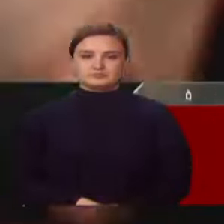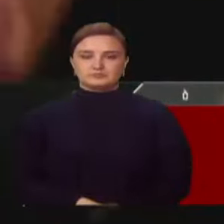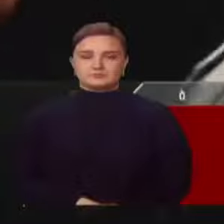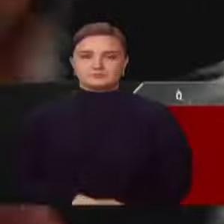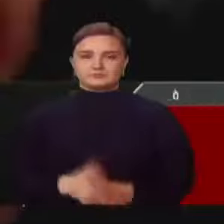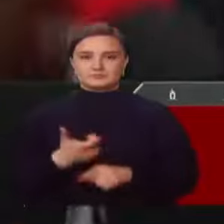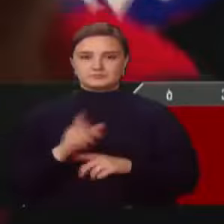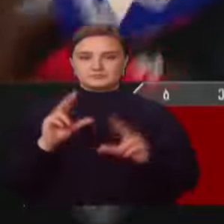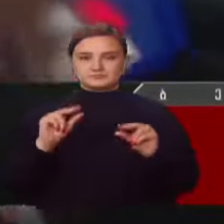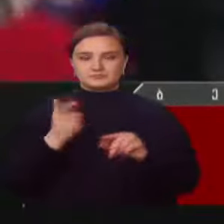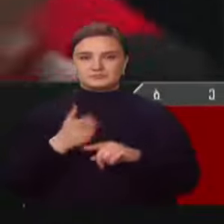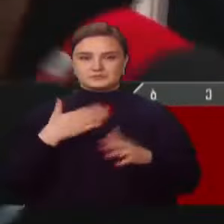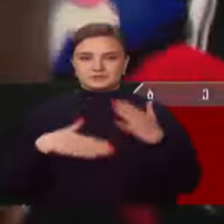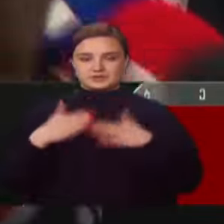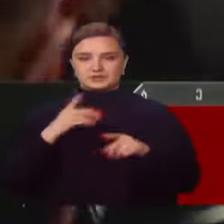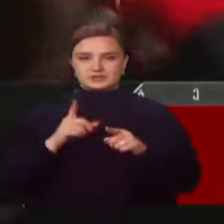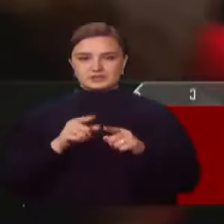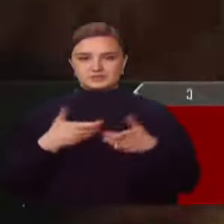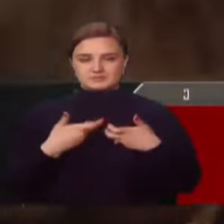გახარებული ესეთი მიღებისთვის.